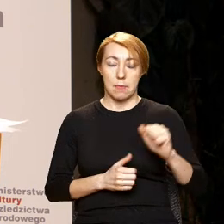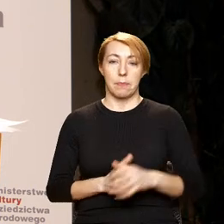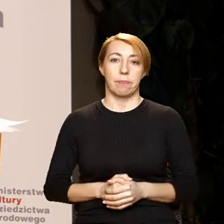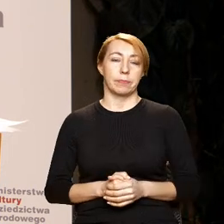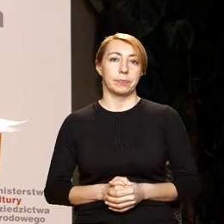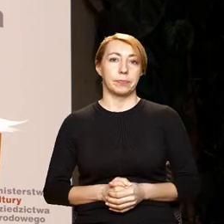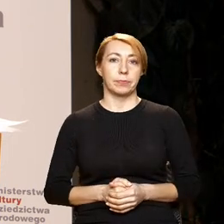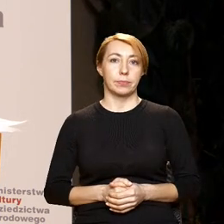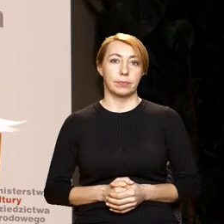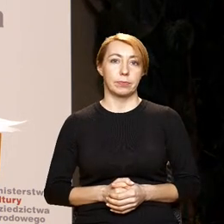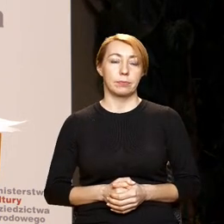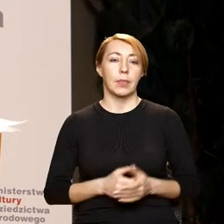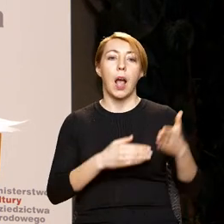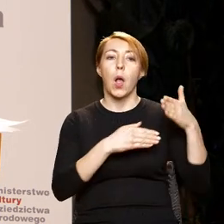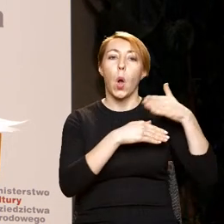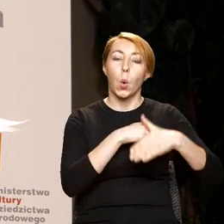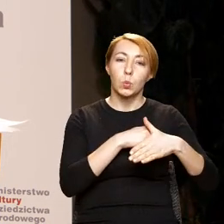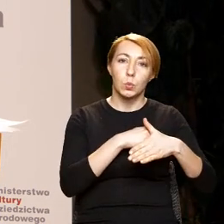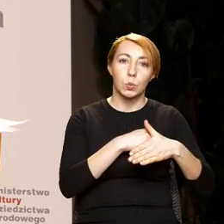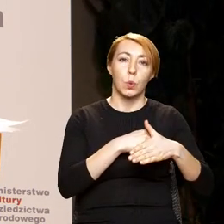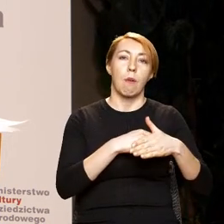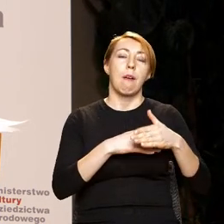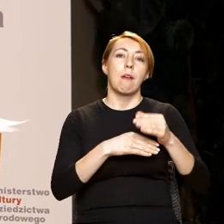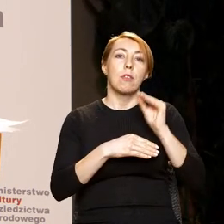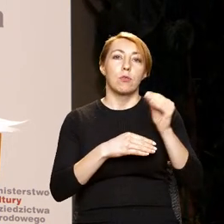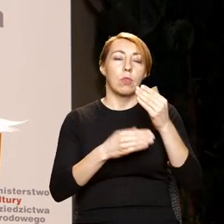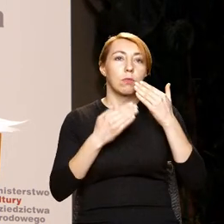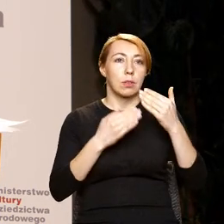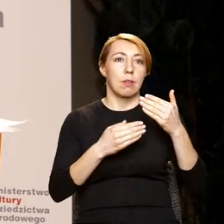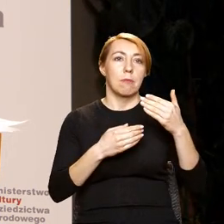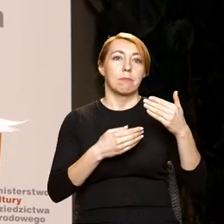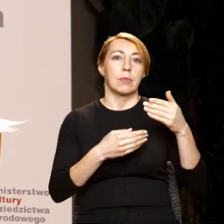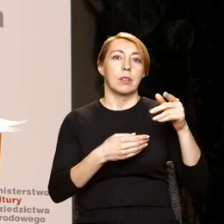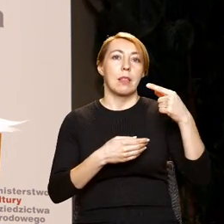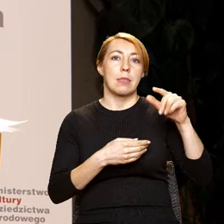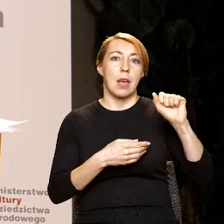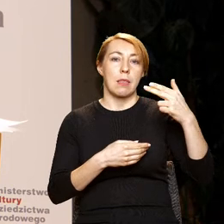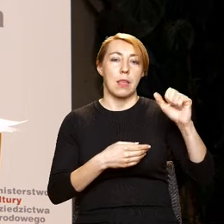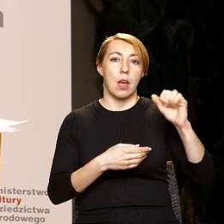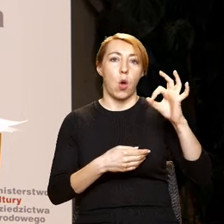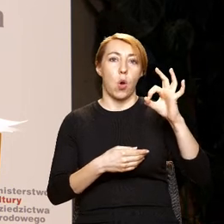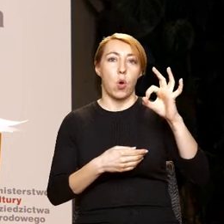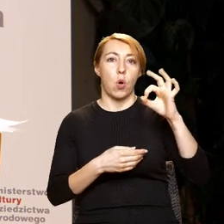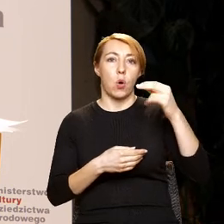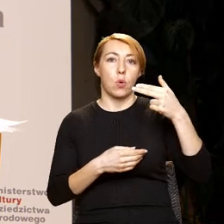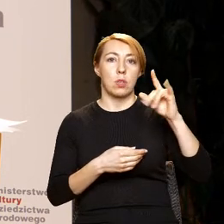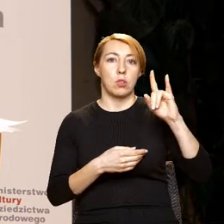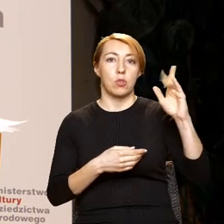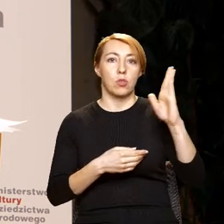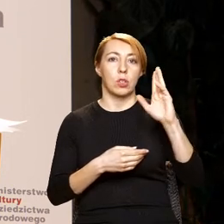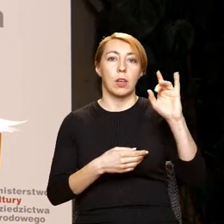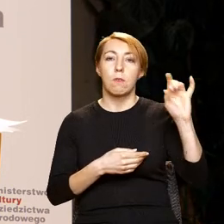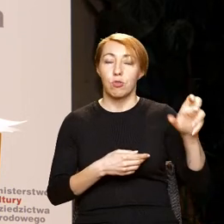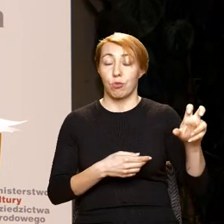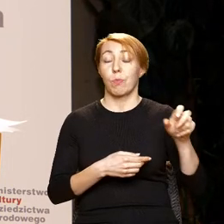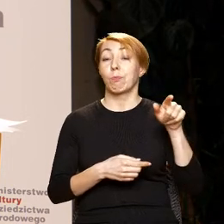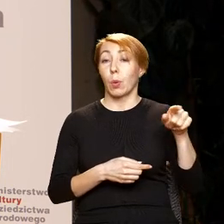książki. Na koniec osobiście chciałem podziękować pani Danie Onyszkiewicz, bo to ona była